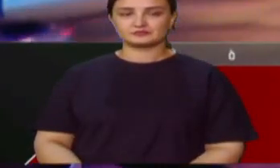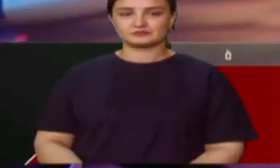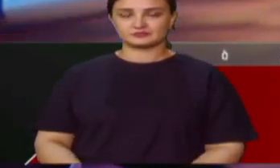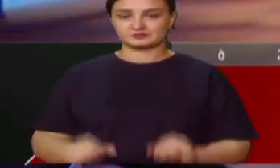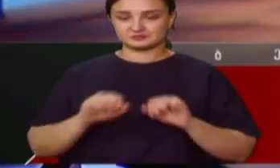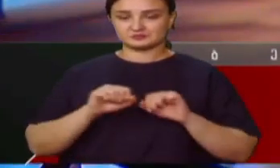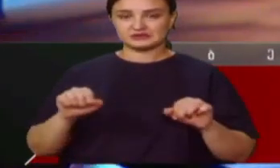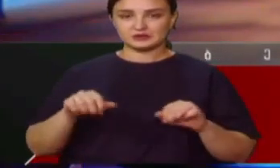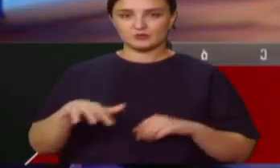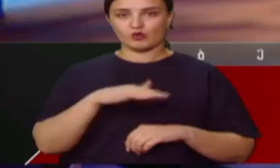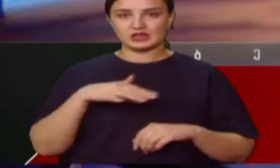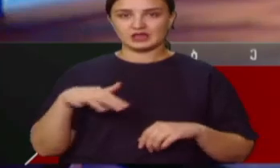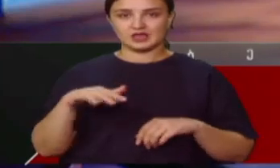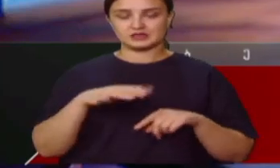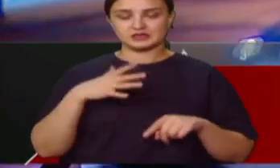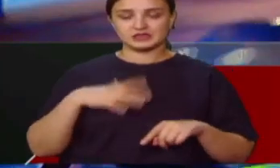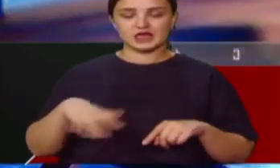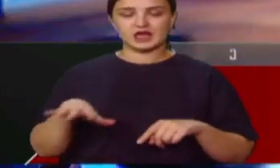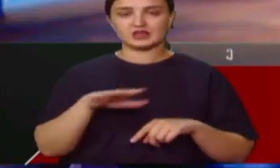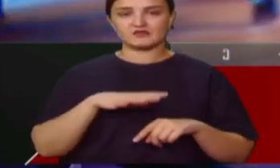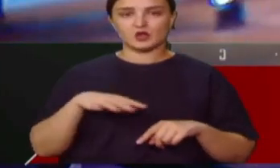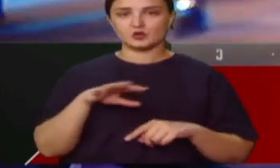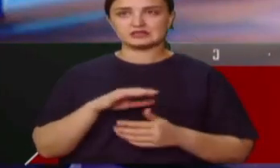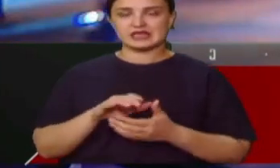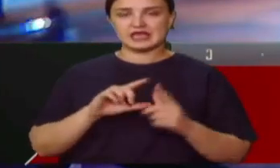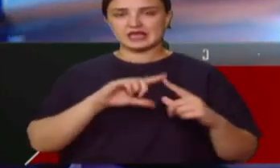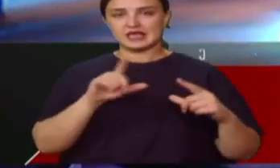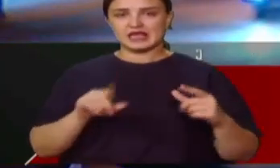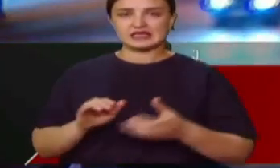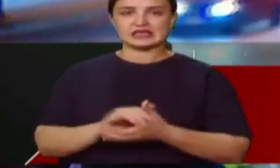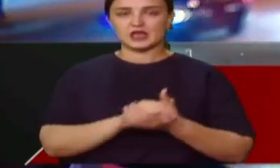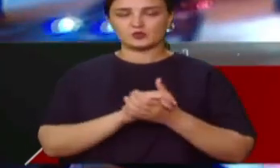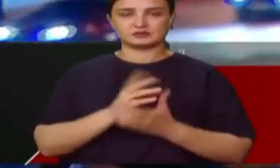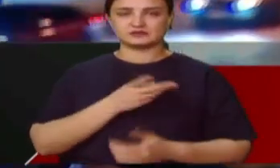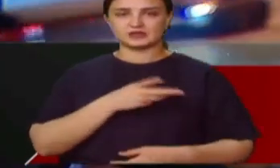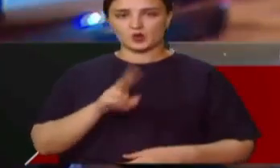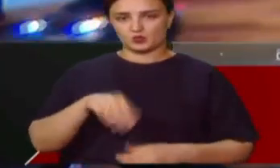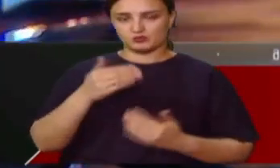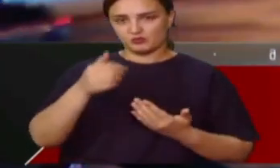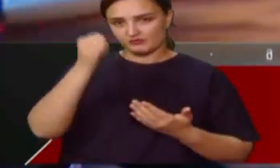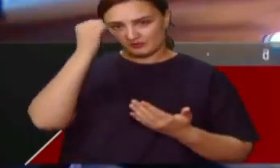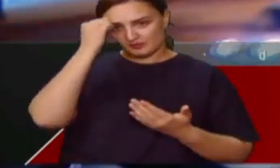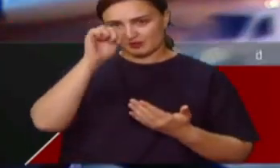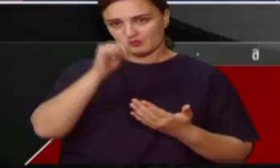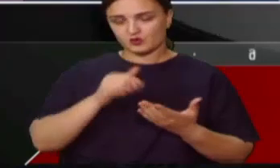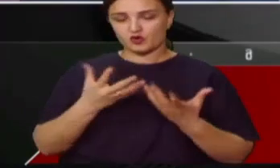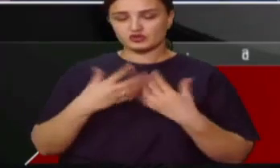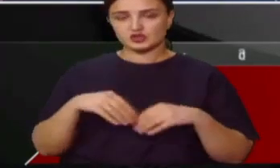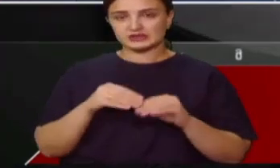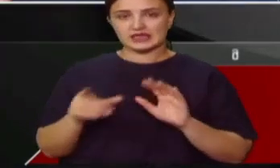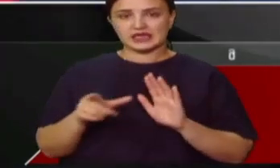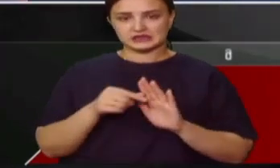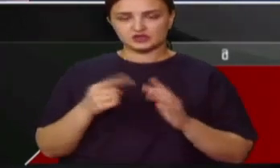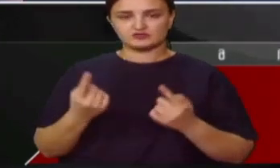გმირთა მოედანზე საქართველოს ერთიანობისთვის დაღუპულ გმირთა მემორიალთან დღეს დილიდან ოჯახის წევრებთან ერთად წადია იკრიბებოდნენ